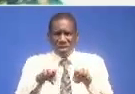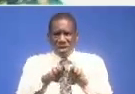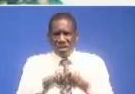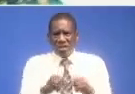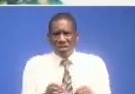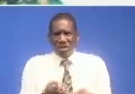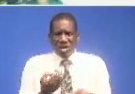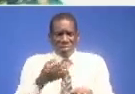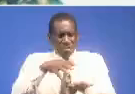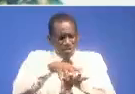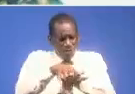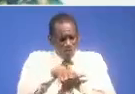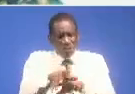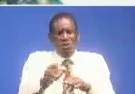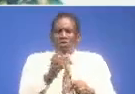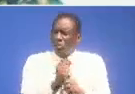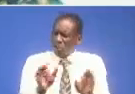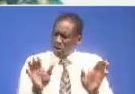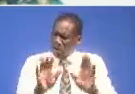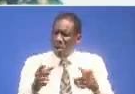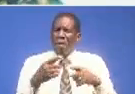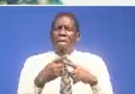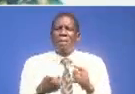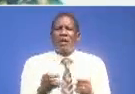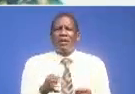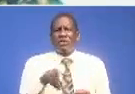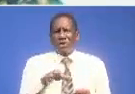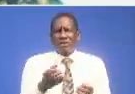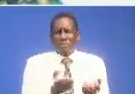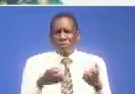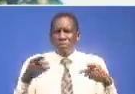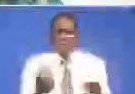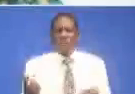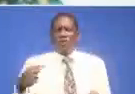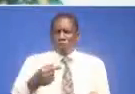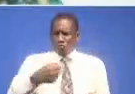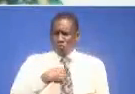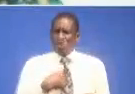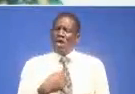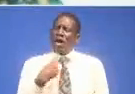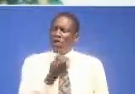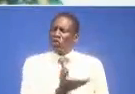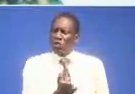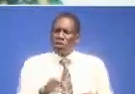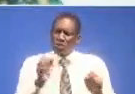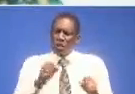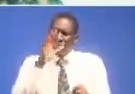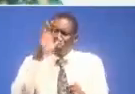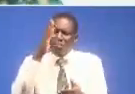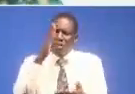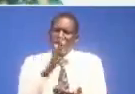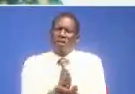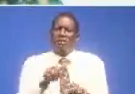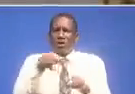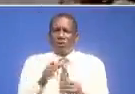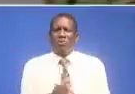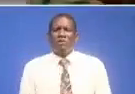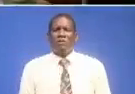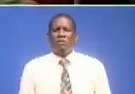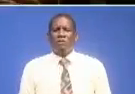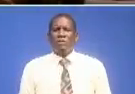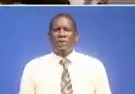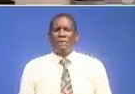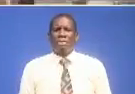kama ninaingilia kazi yako, ila wamenikujia kwa vile niliwaambia wanaweza kukuamini. Mwisho wa